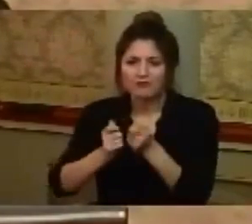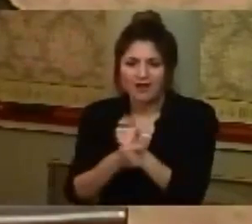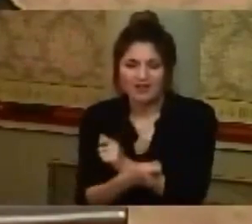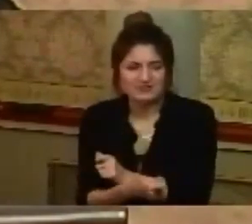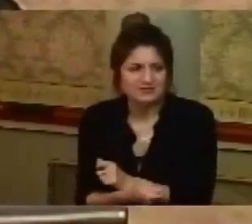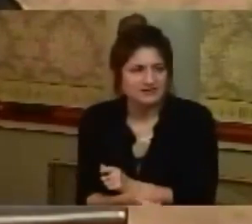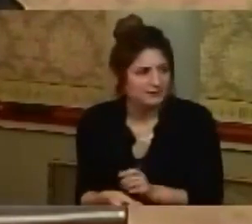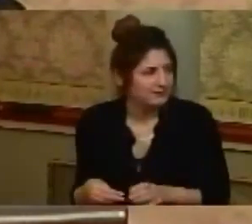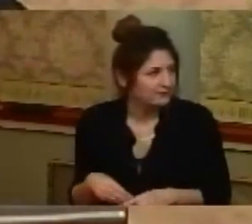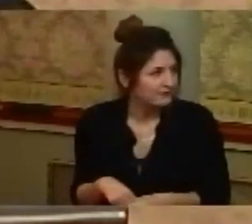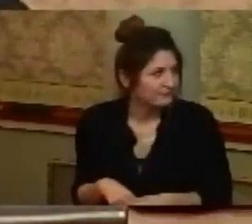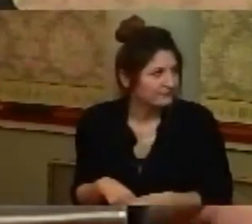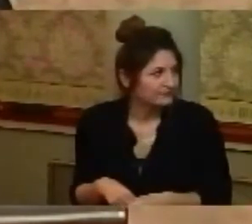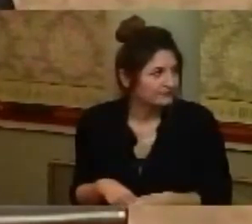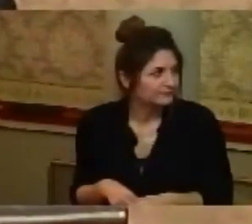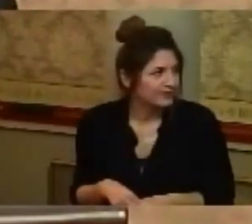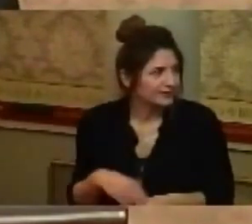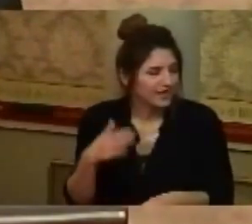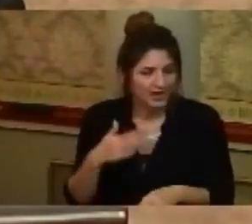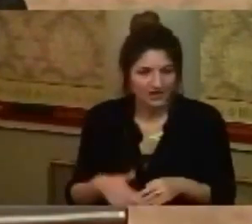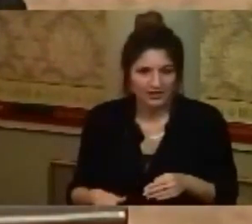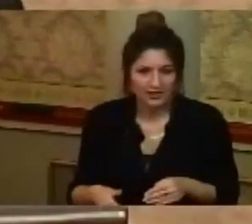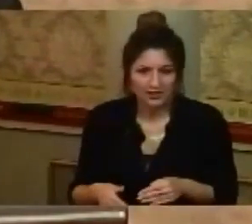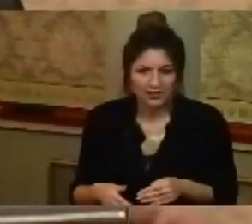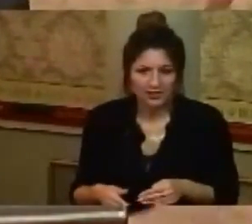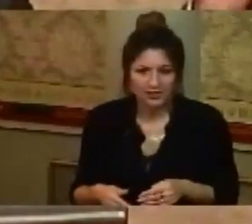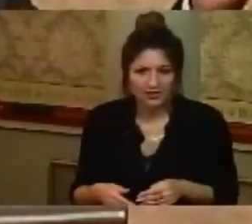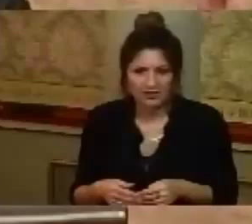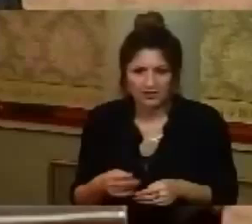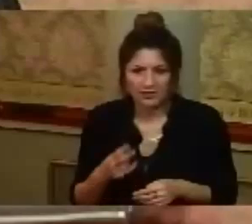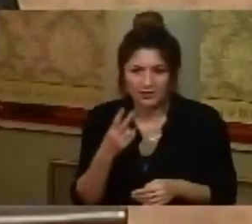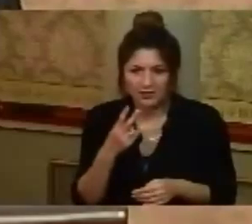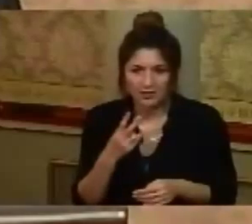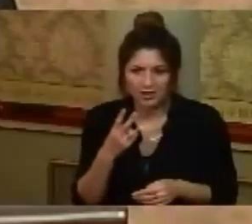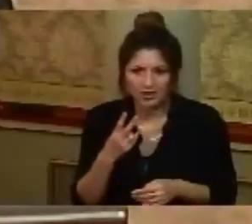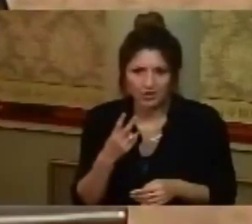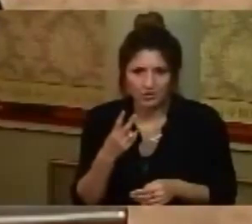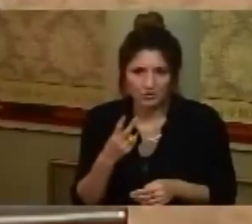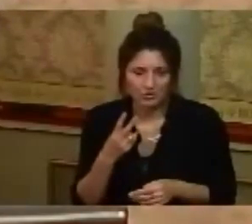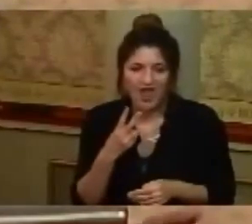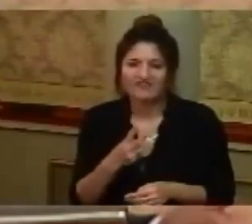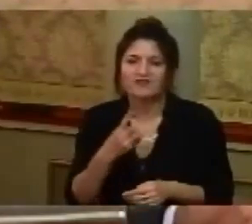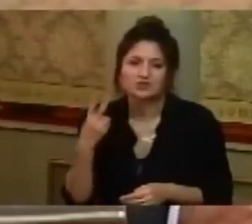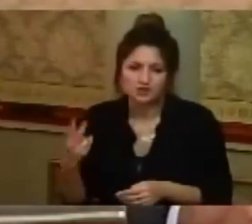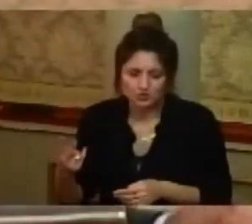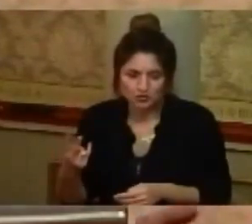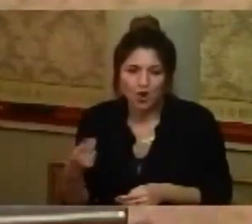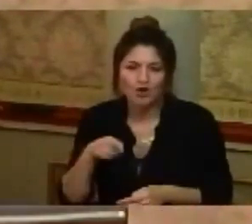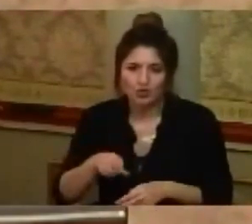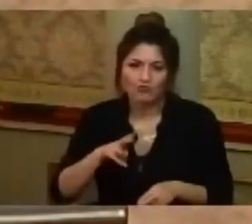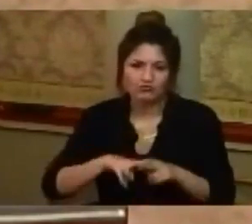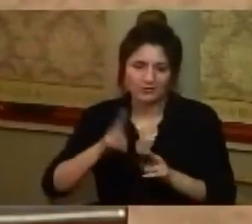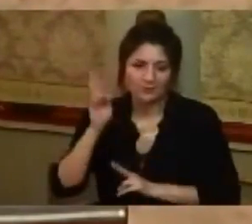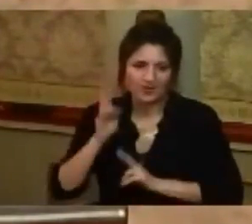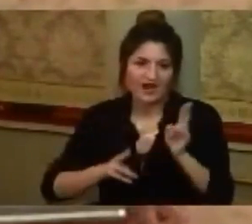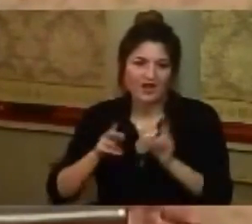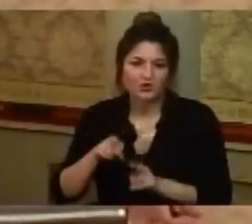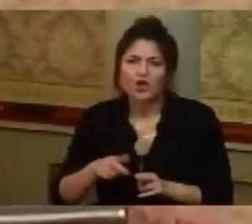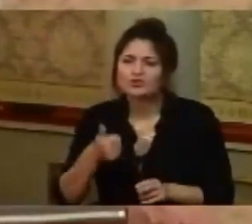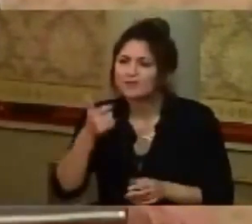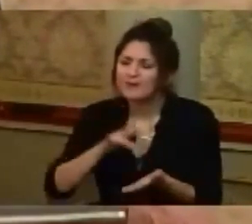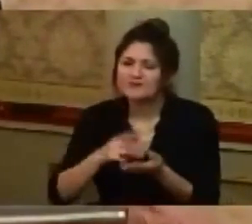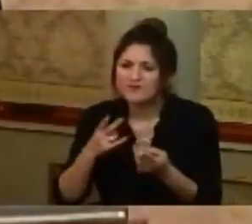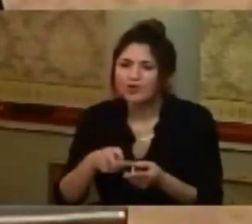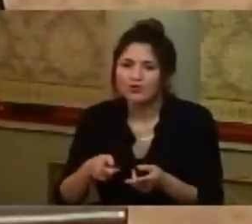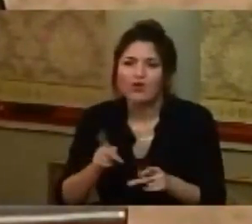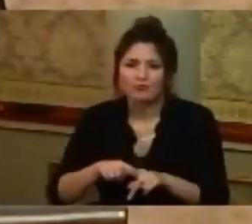predsjedniče, 22. kako Bog da to o čemu ćete raspravljati. I te prioritete ćemo složiti. Pa Radnička